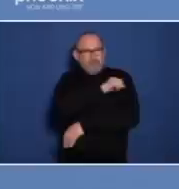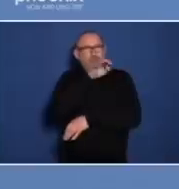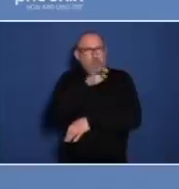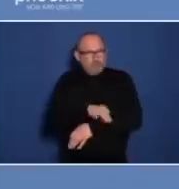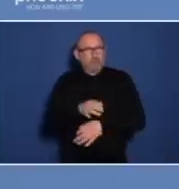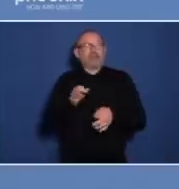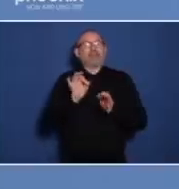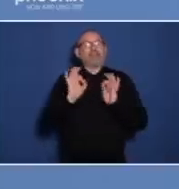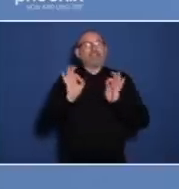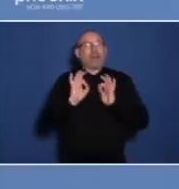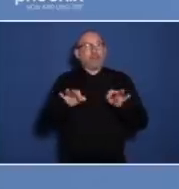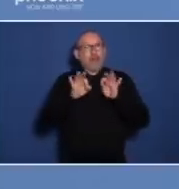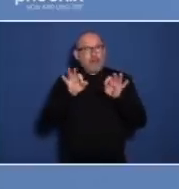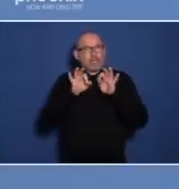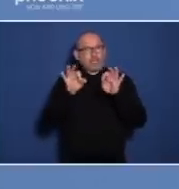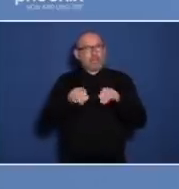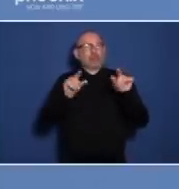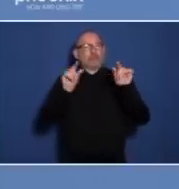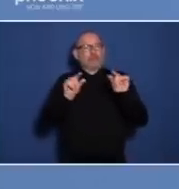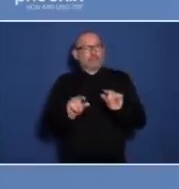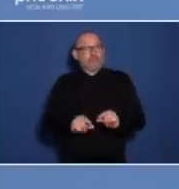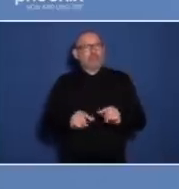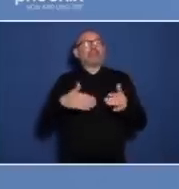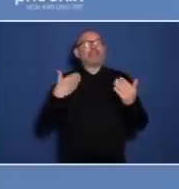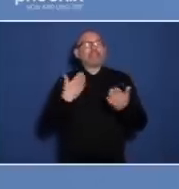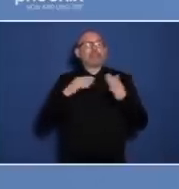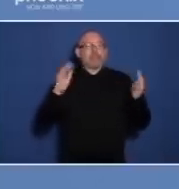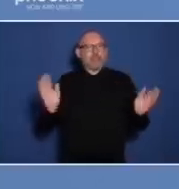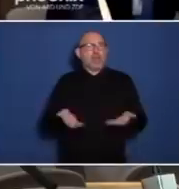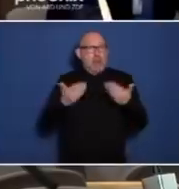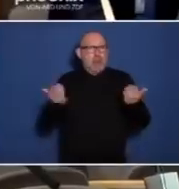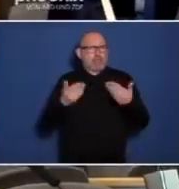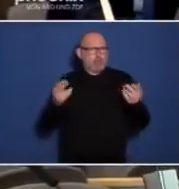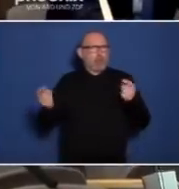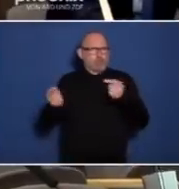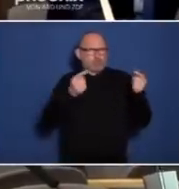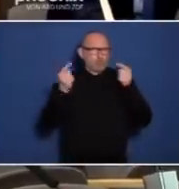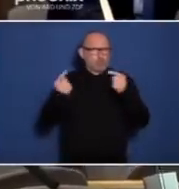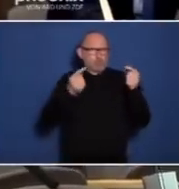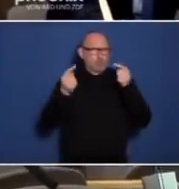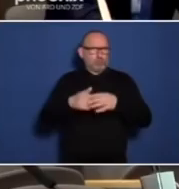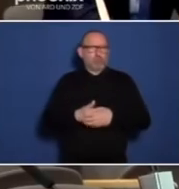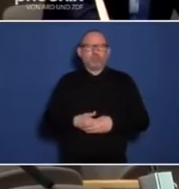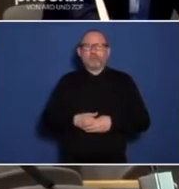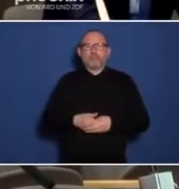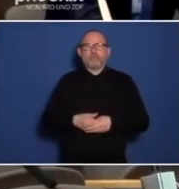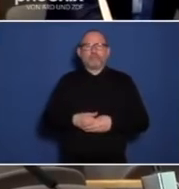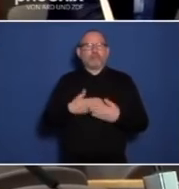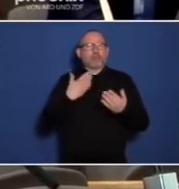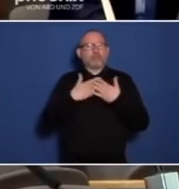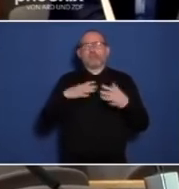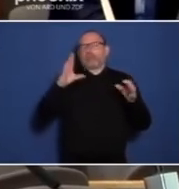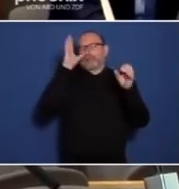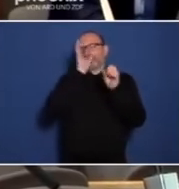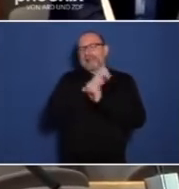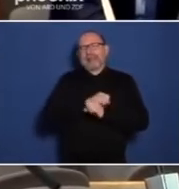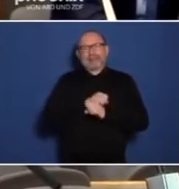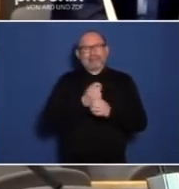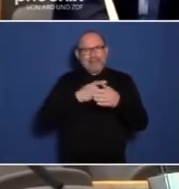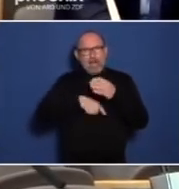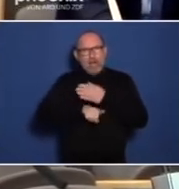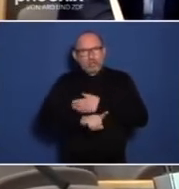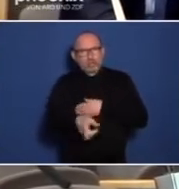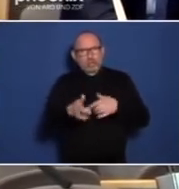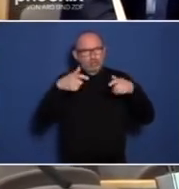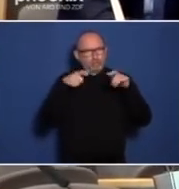ausgeht. Deswegen werden weitreichende Erleichterungen diskutiert, etwa Ausnahme vom von der nächtlichen Ausgangssperre.